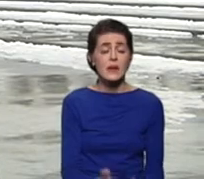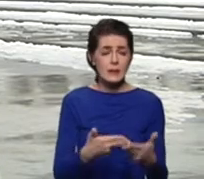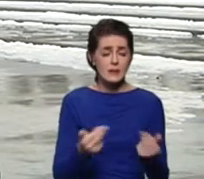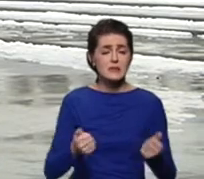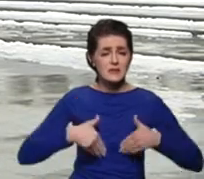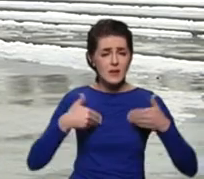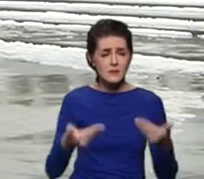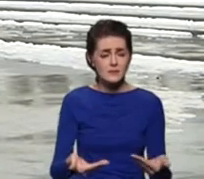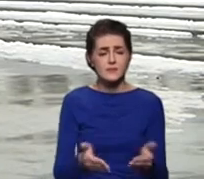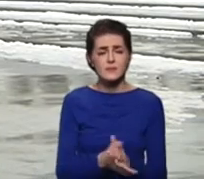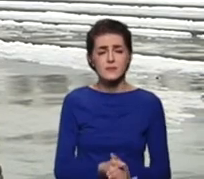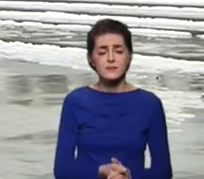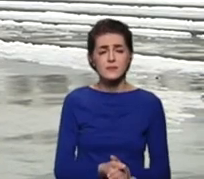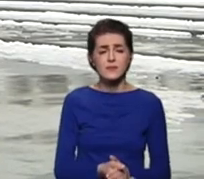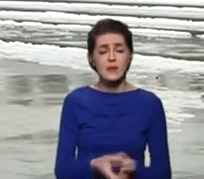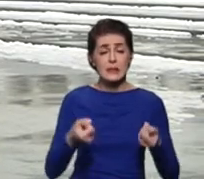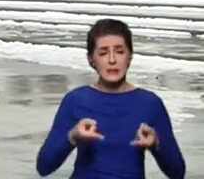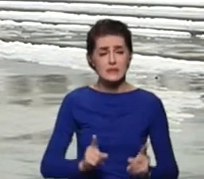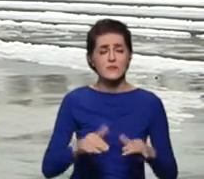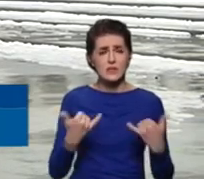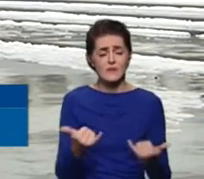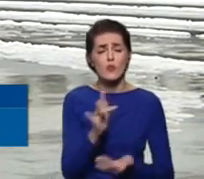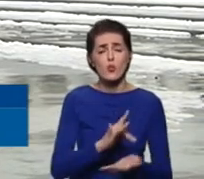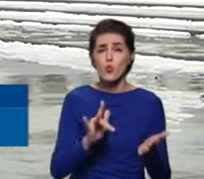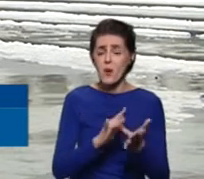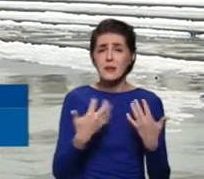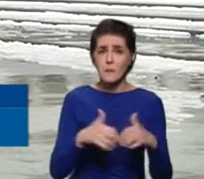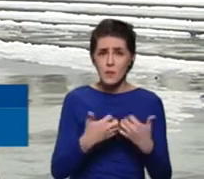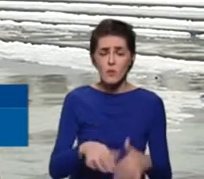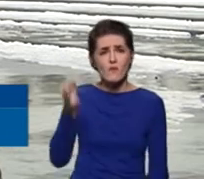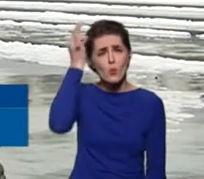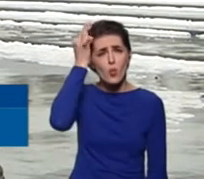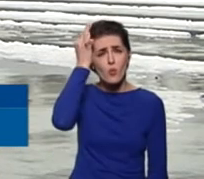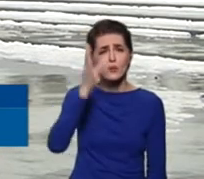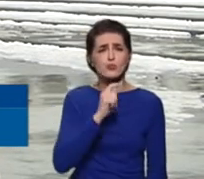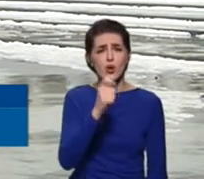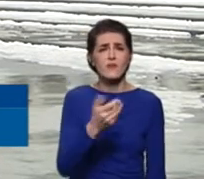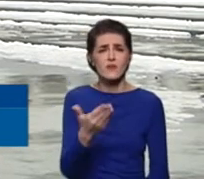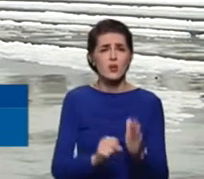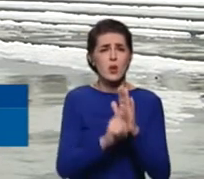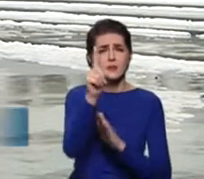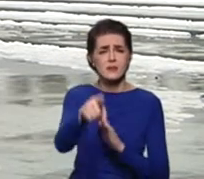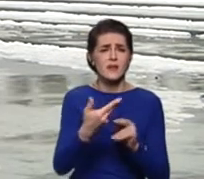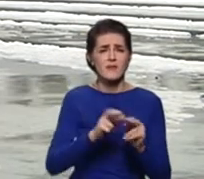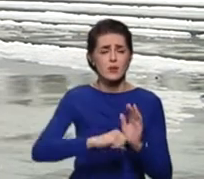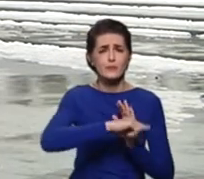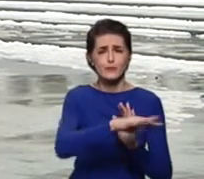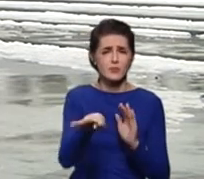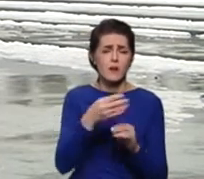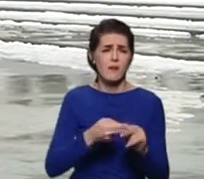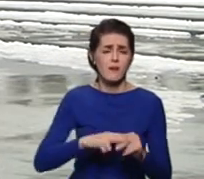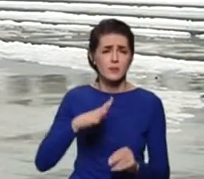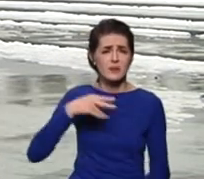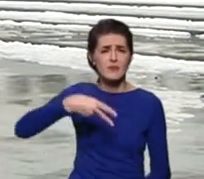Сергію, вітаю вас. Дійсно, сьогодні у Краматорську згадують жертв ракетного обстрілу 10